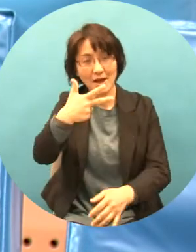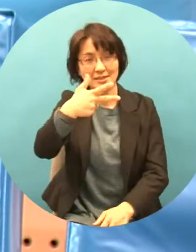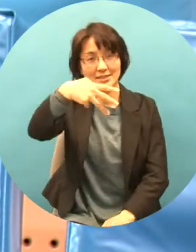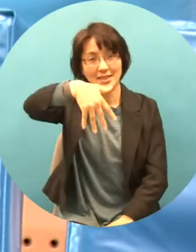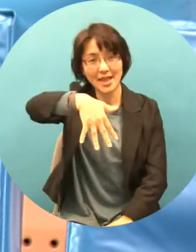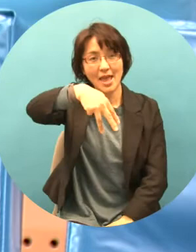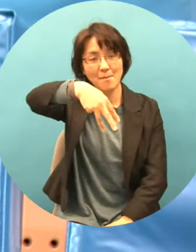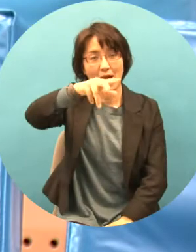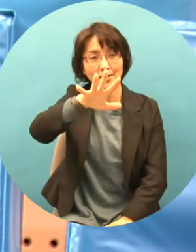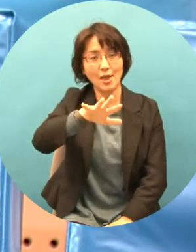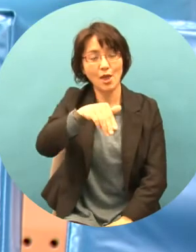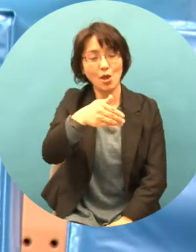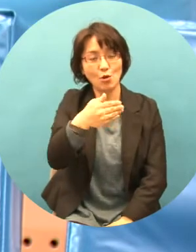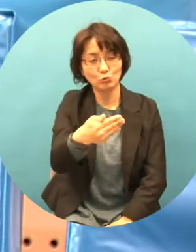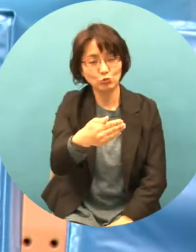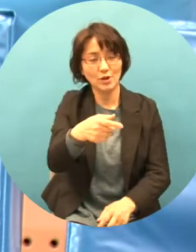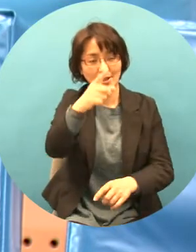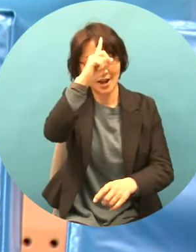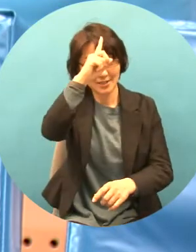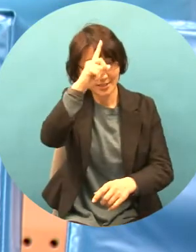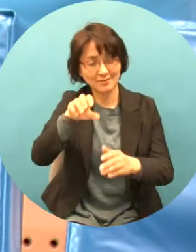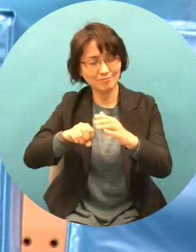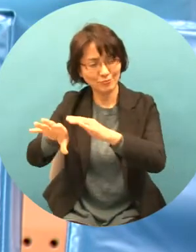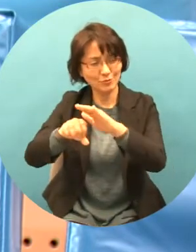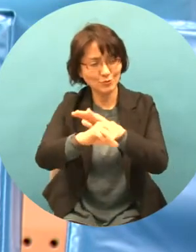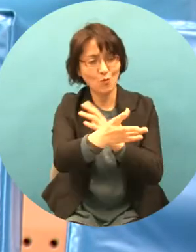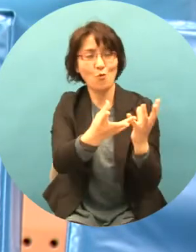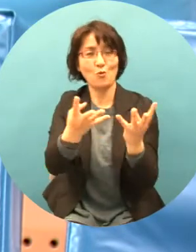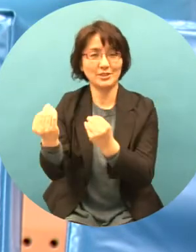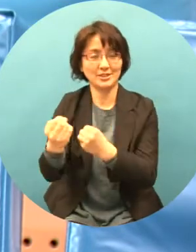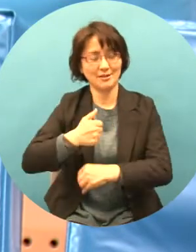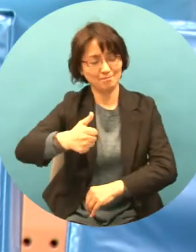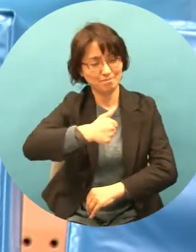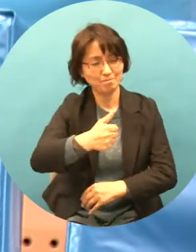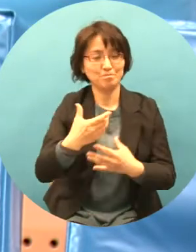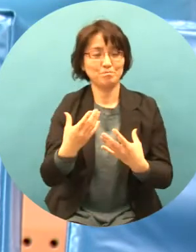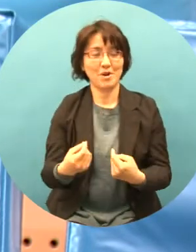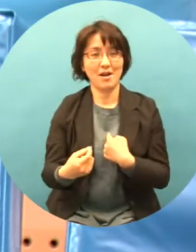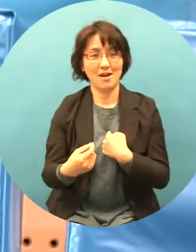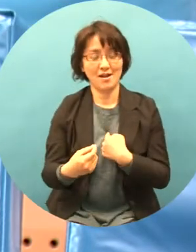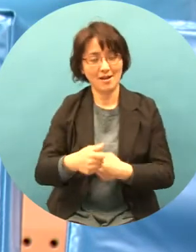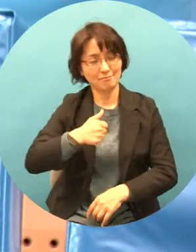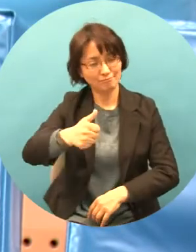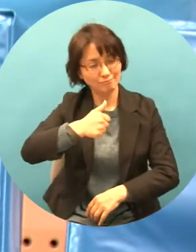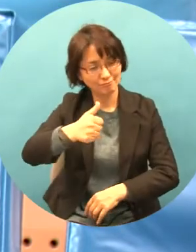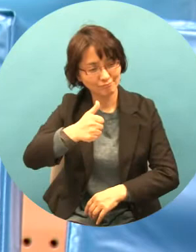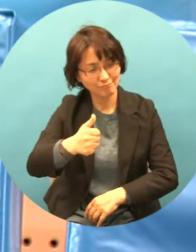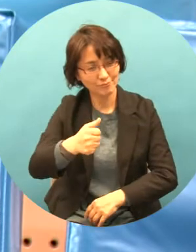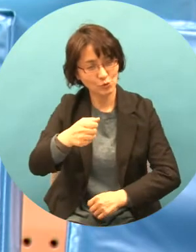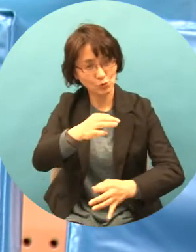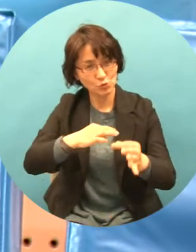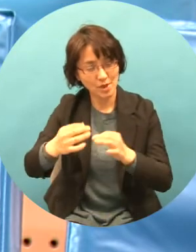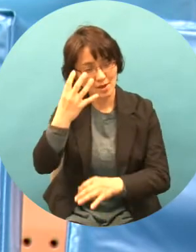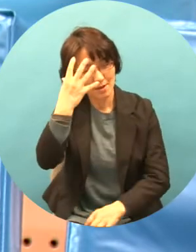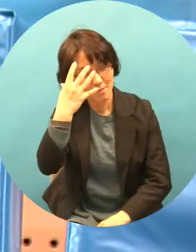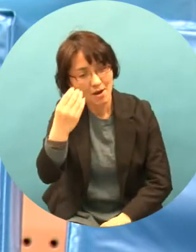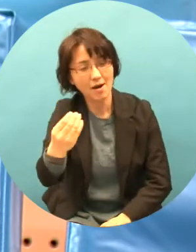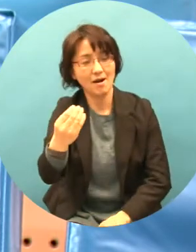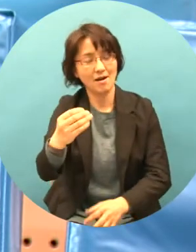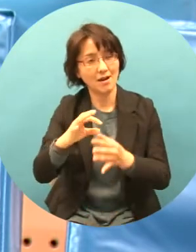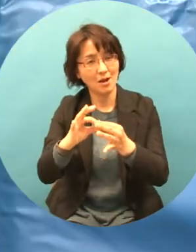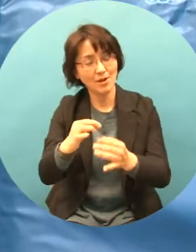ることが多くてよく通っていました。通っているうちに自分も運営として携わりたいと思って参加するようになり